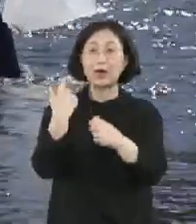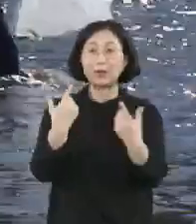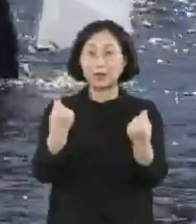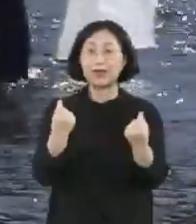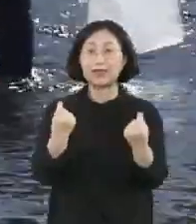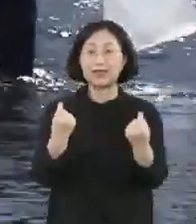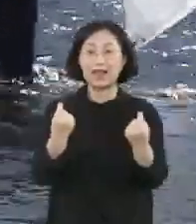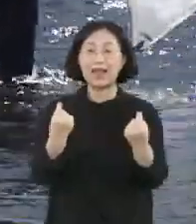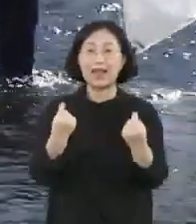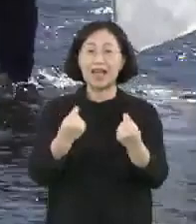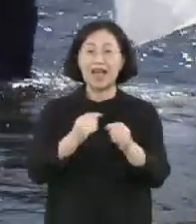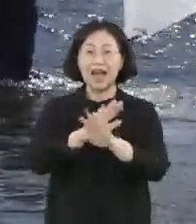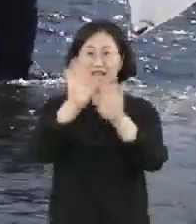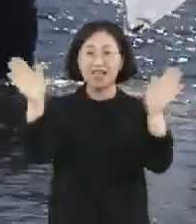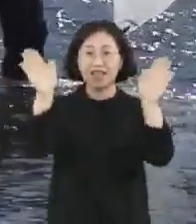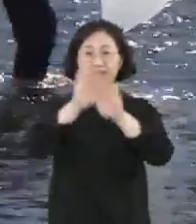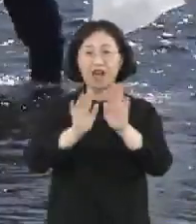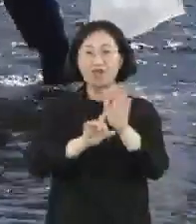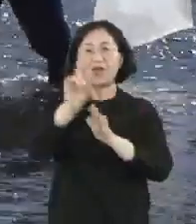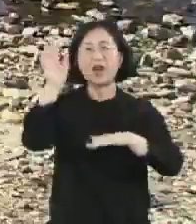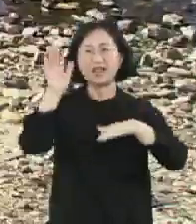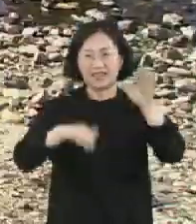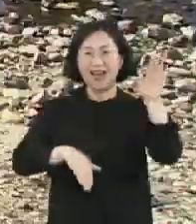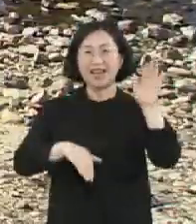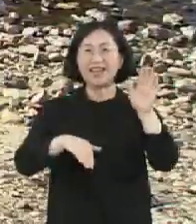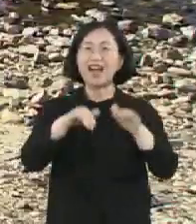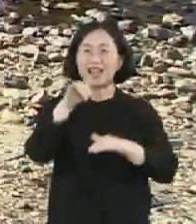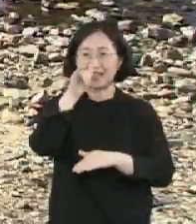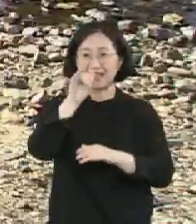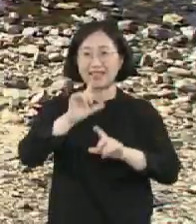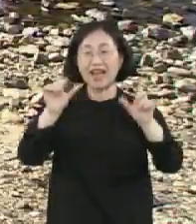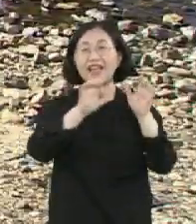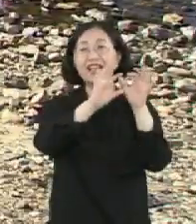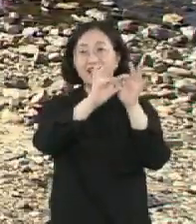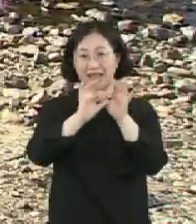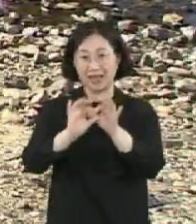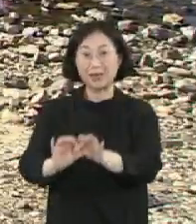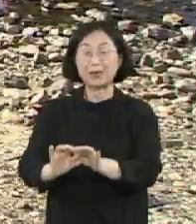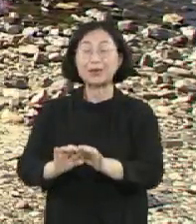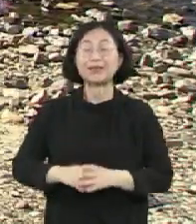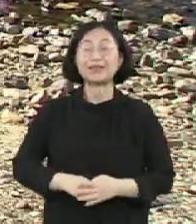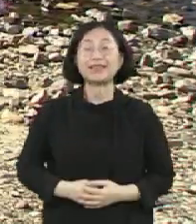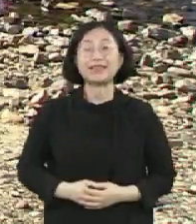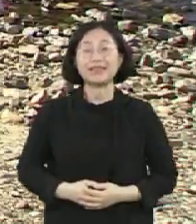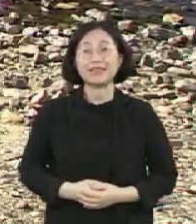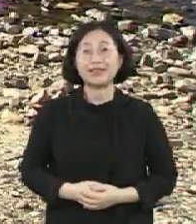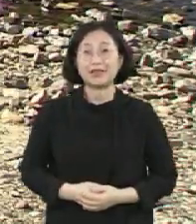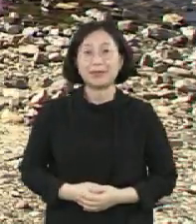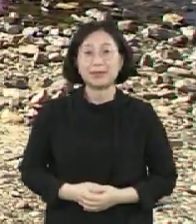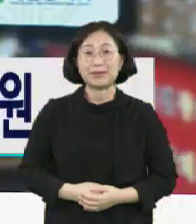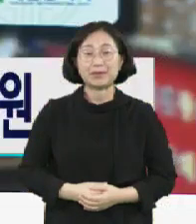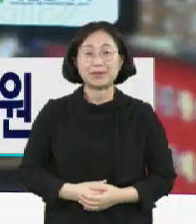큰 전형적인 가을 날씨가 당분간 이어질 것으로 내다봤습니다. TJB 조혜원입니다.